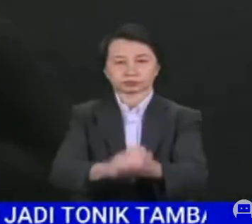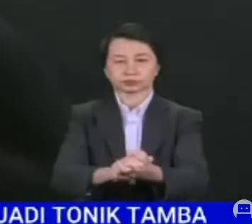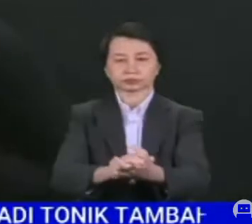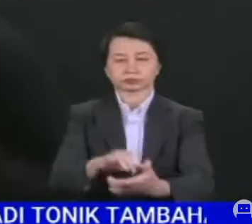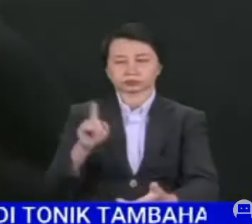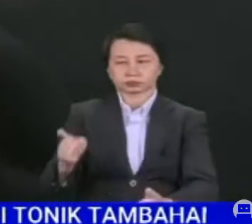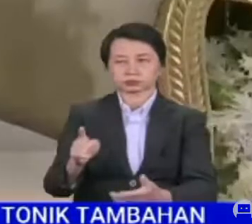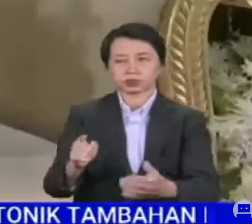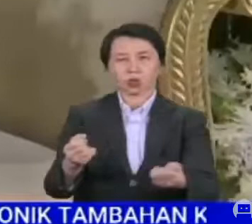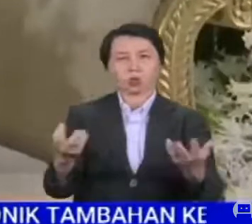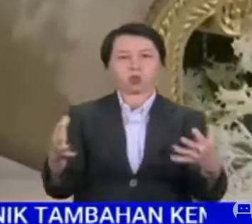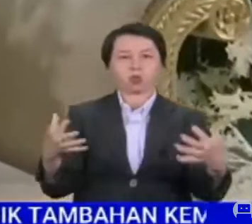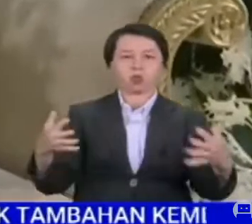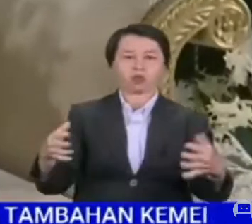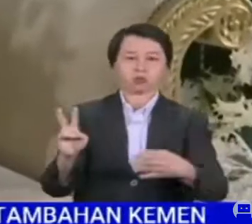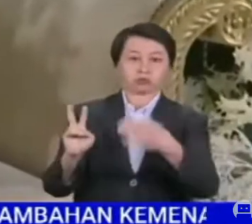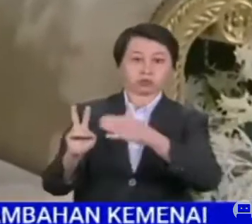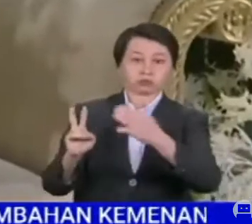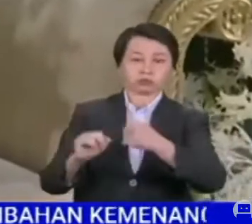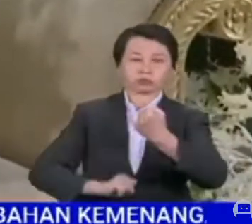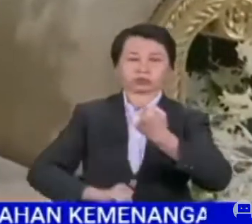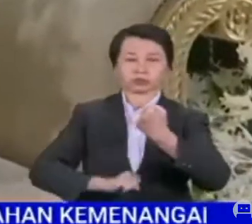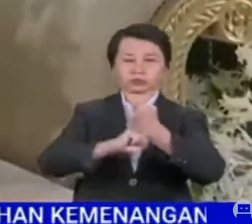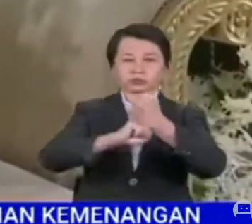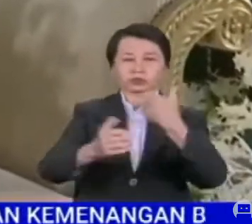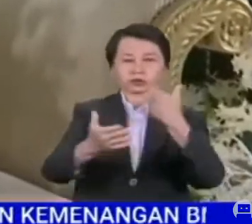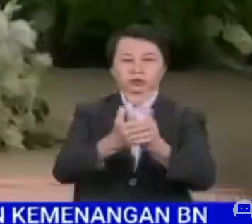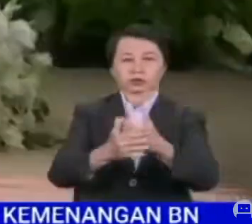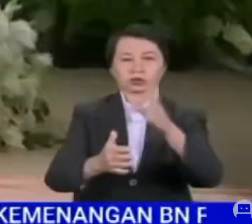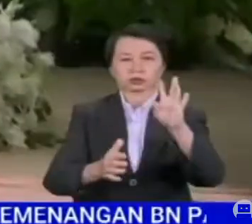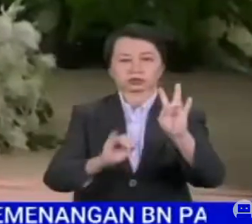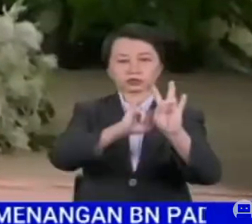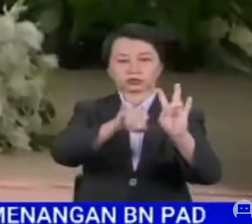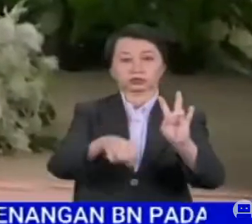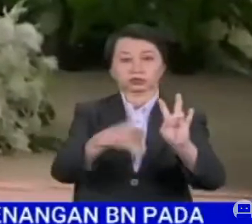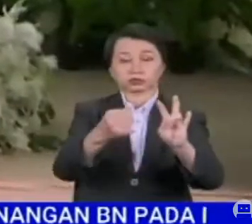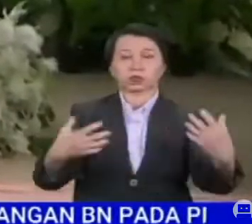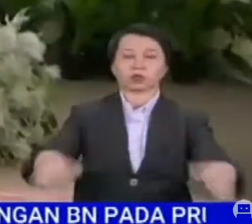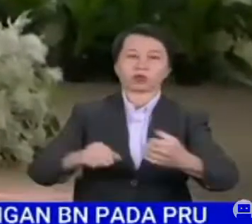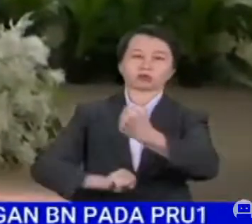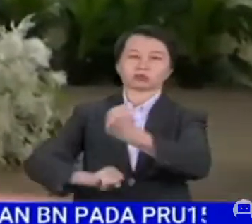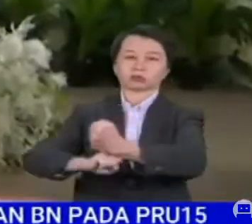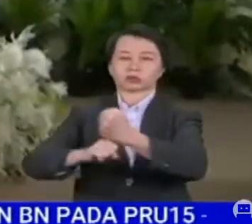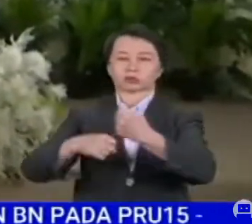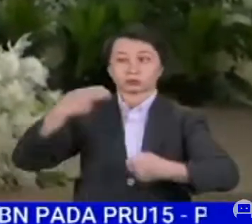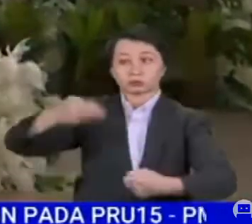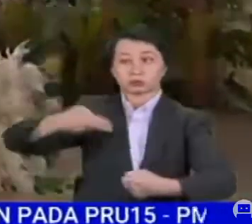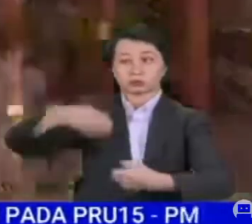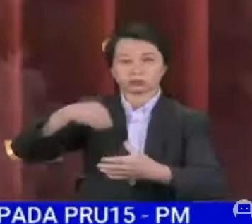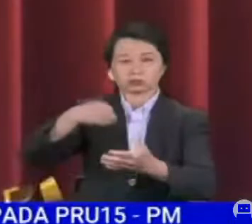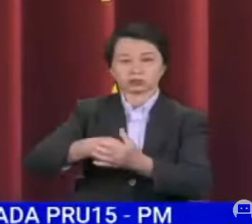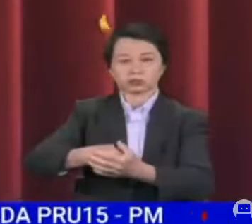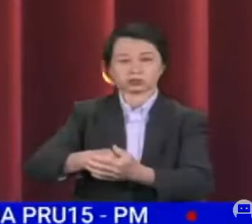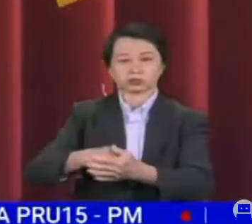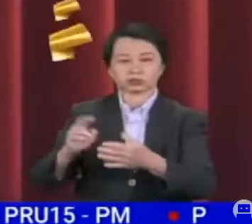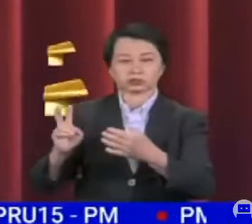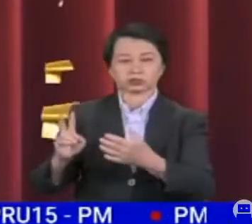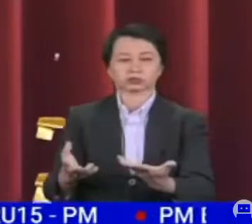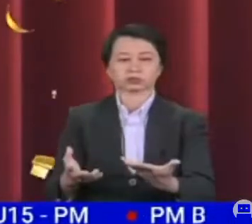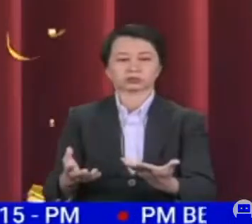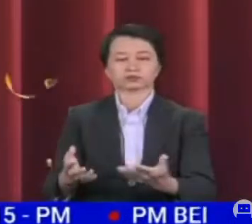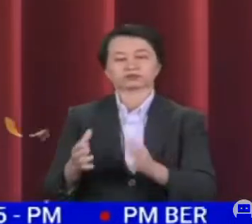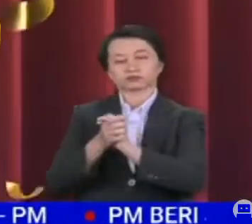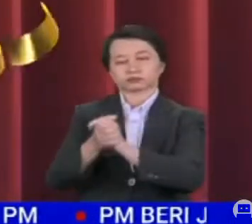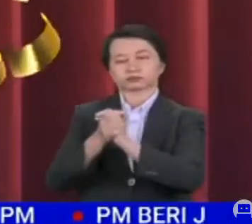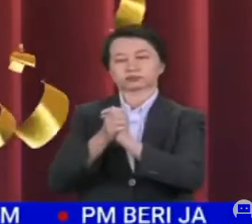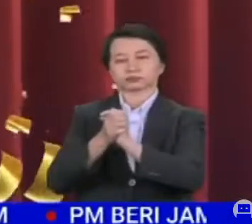serba mewah kedua mempelai yang mendapat tajaan sehingga RM7 juta itu telah mencipta sejarah dalam Legend Book of Record. Apapun,